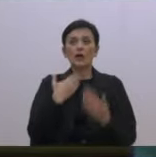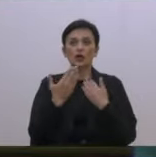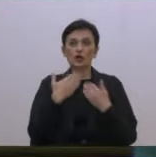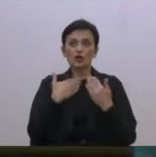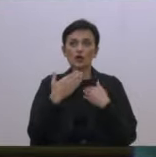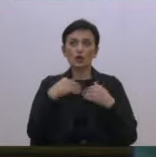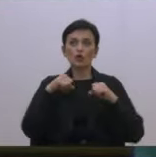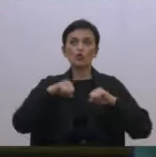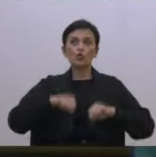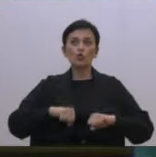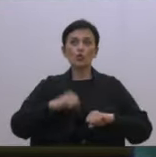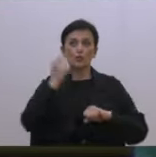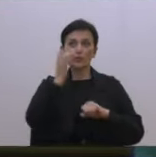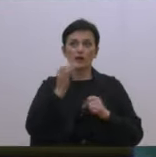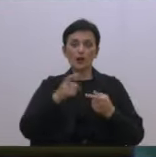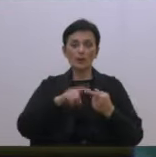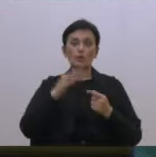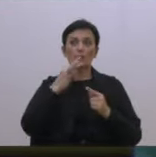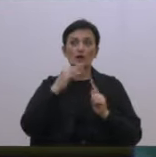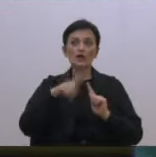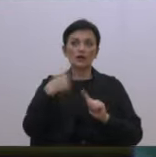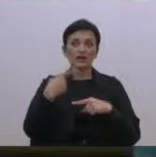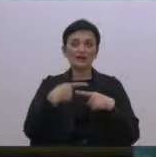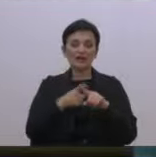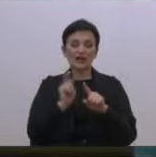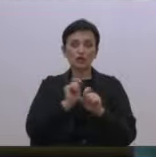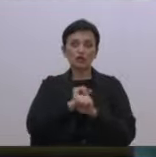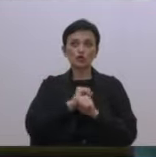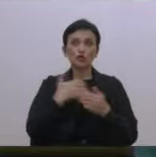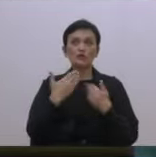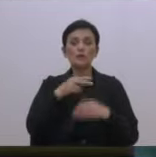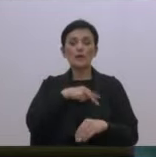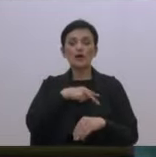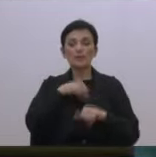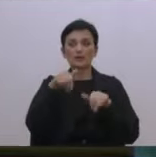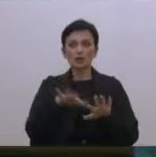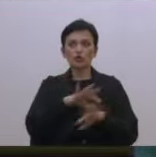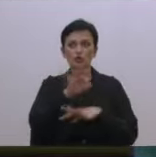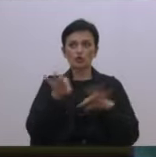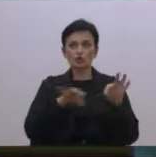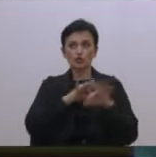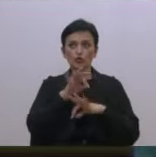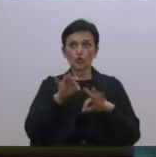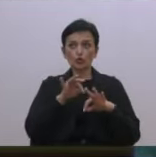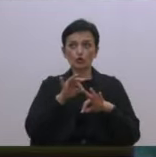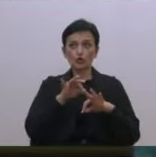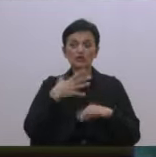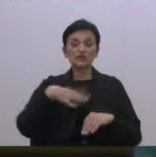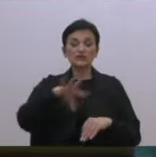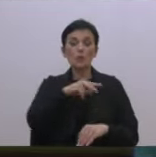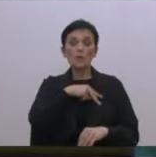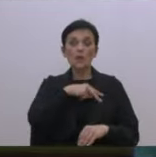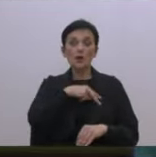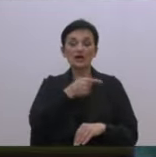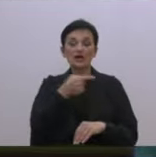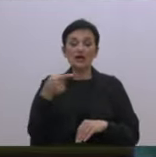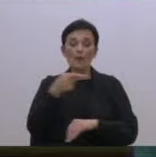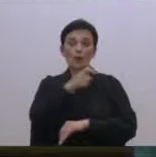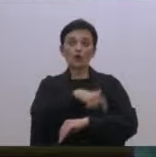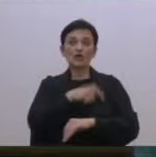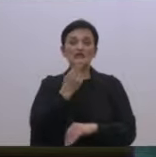ახლა უფლებამოსილების ცნობას და გვექნება შემდეგ ტექნიკური შესვენება. კენჭი ეყრება პარლამენტის დადგენილების პროექტს საქართველოს პარლამენტის გამოკლებული